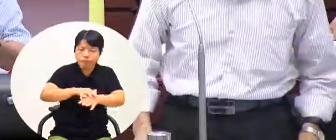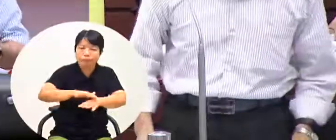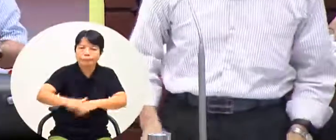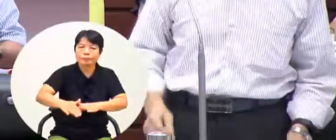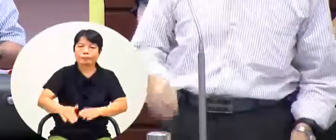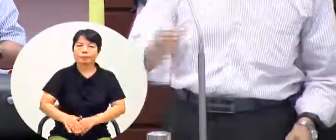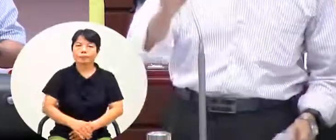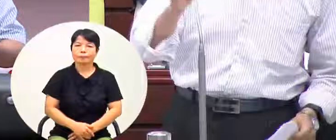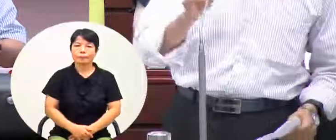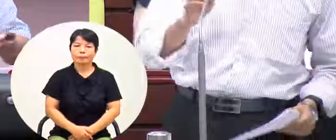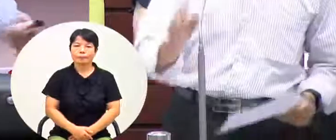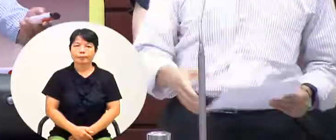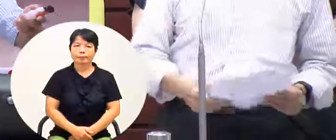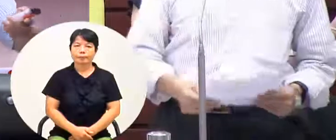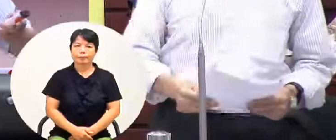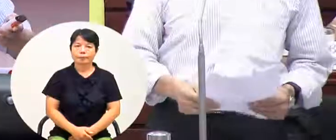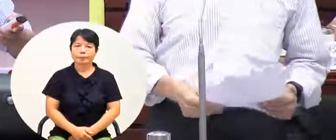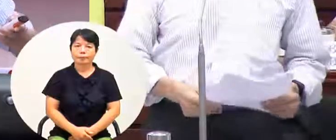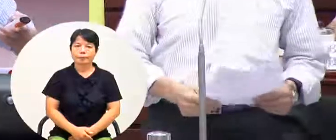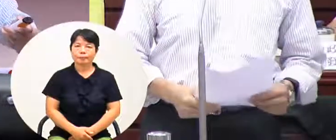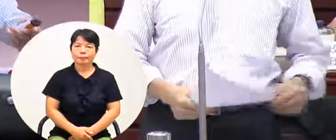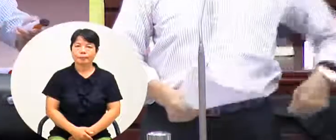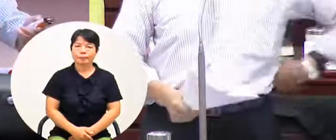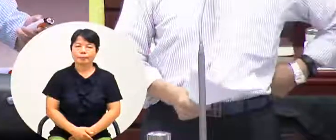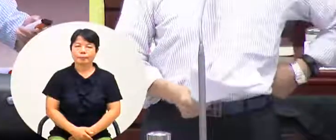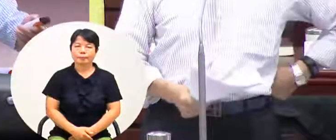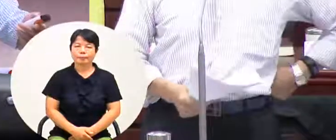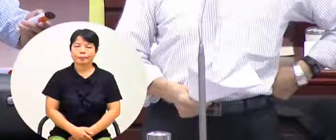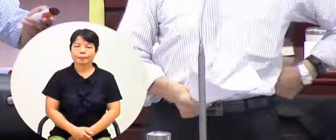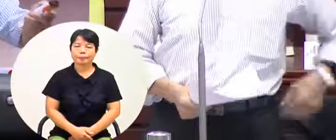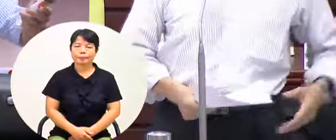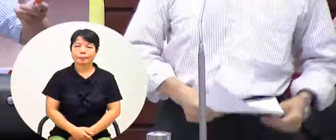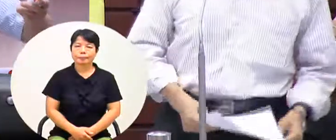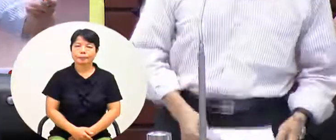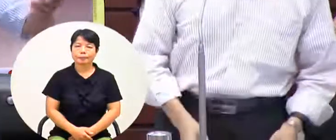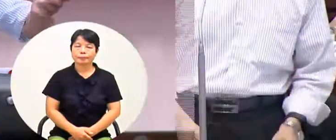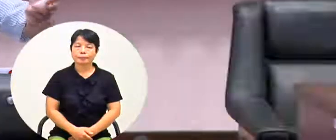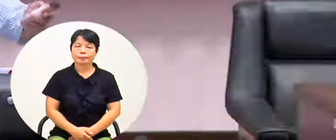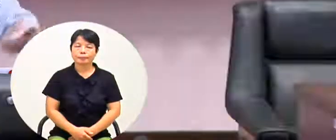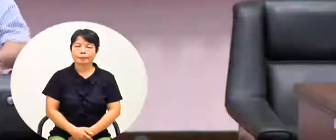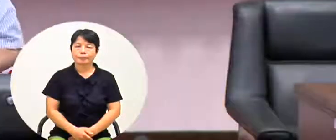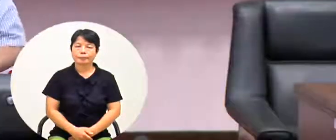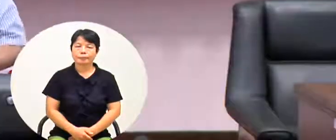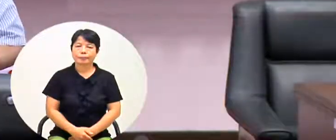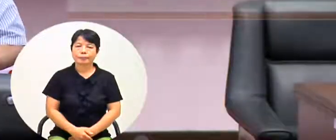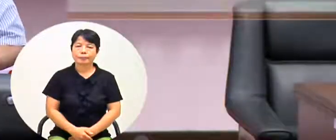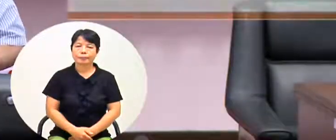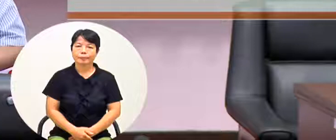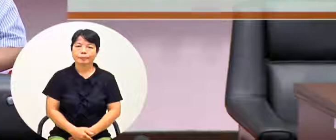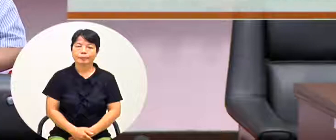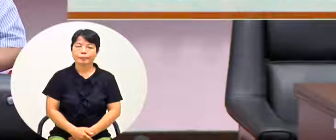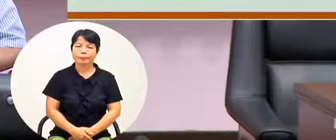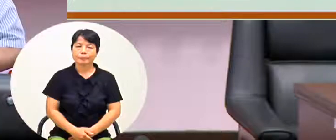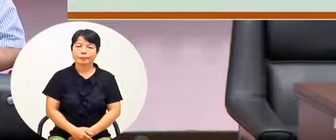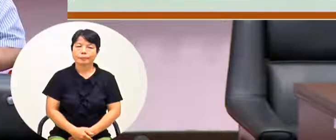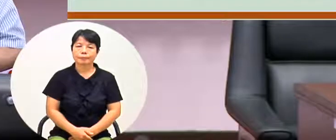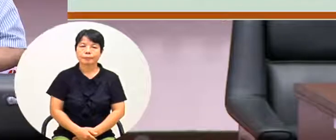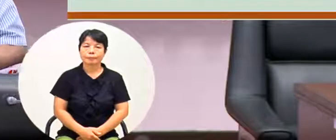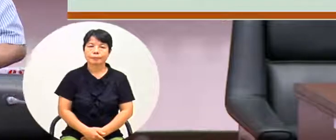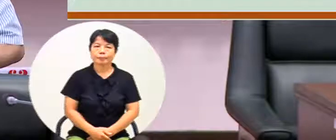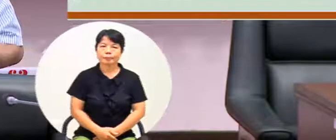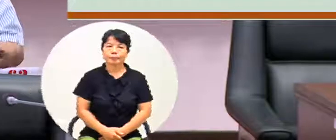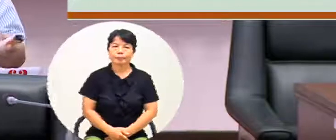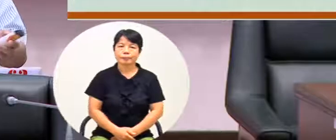好，请再给两分钟。 好，来，迄、那个，等你请坐吼。我想这个，重划区